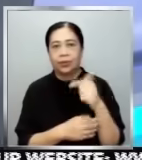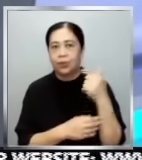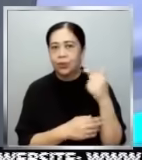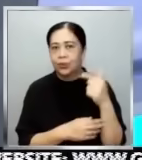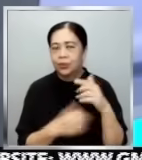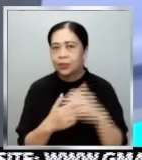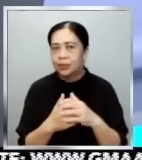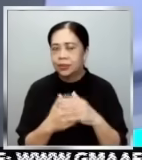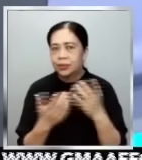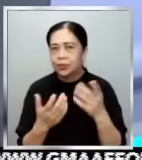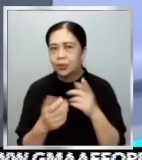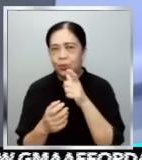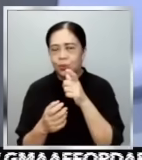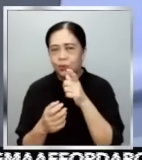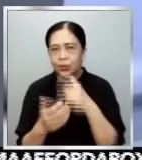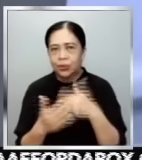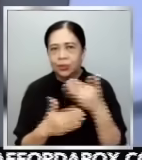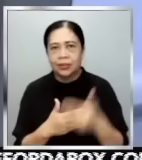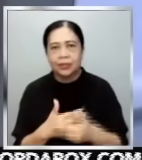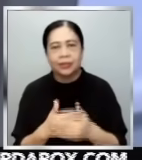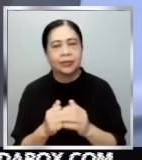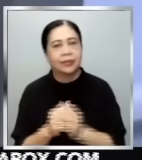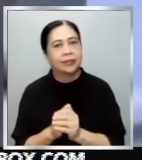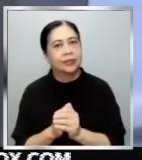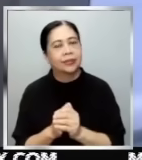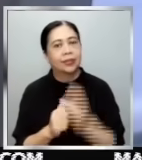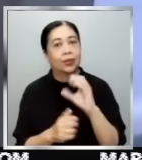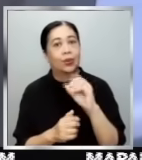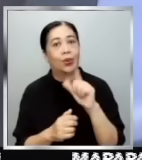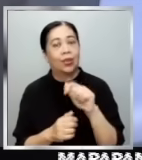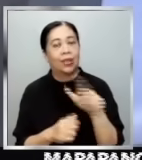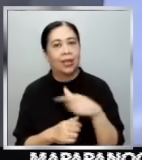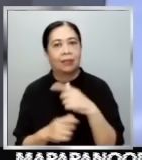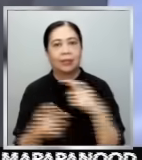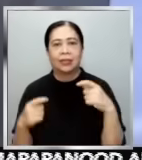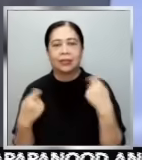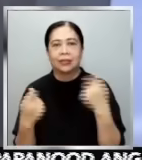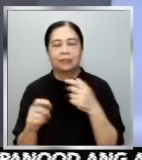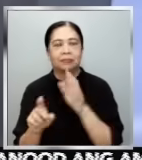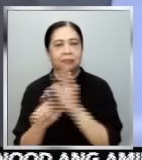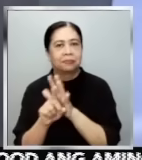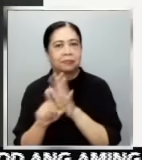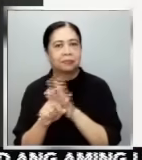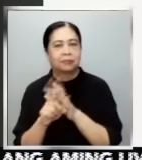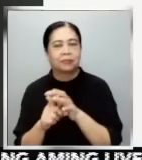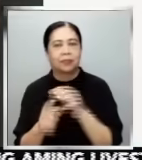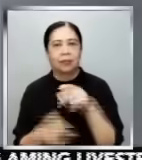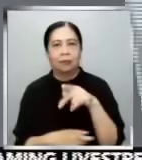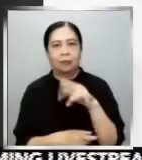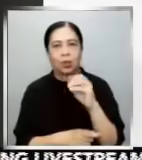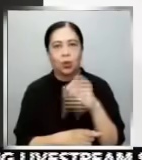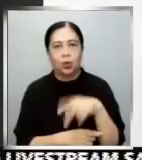tanong Sino naman kaya ang next na makaka colab ng Kings of Pinoy pop yan ang chik ni katti